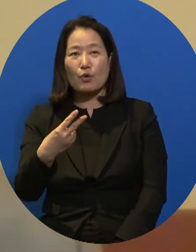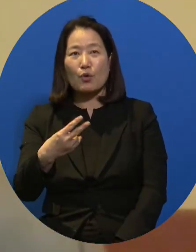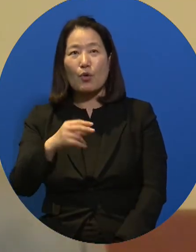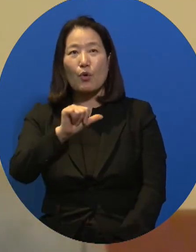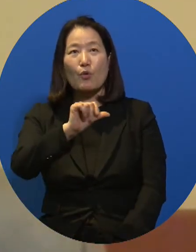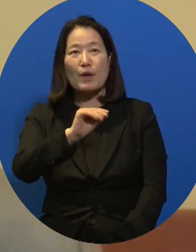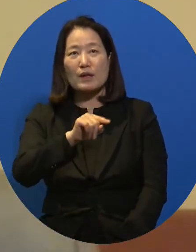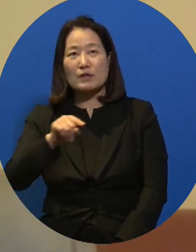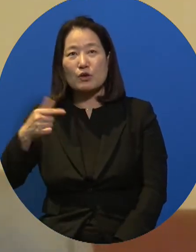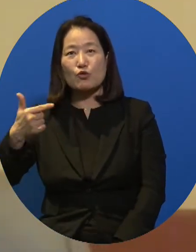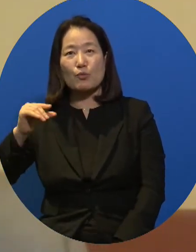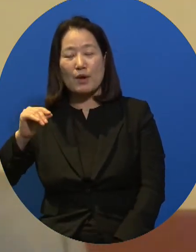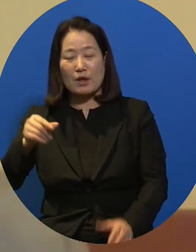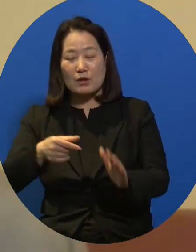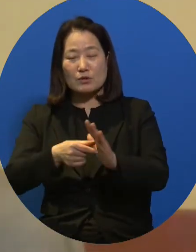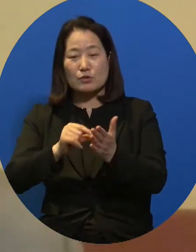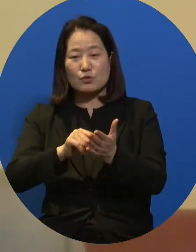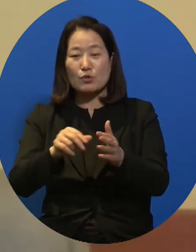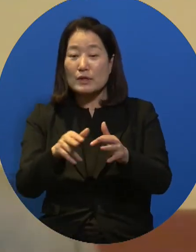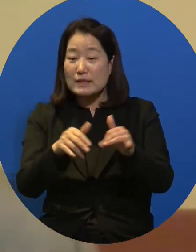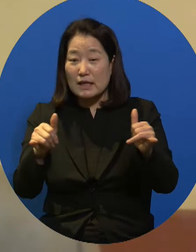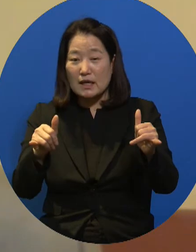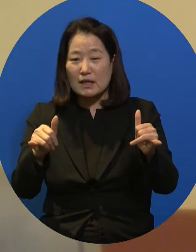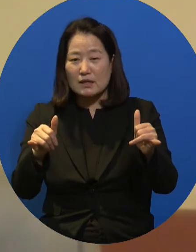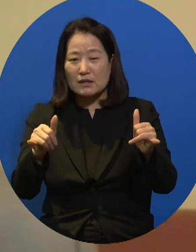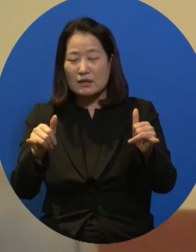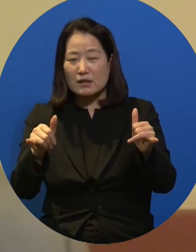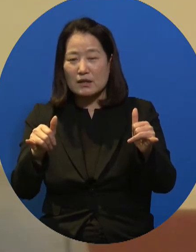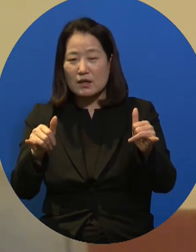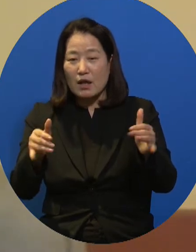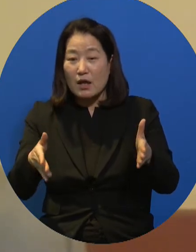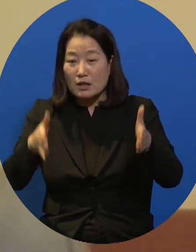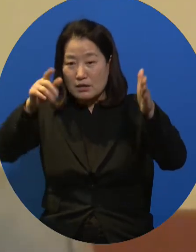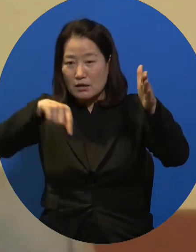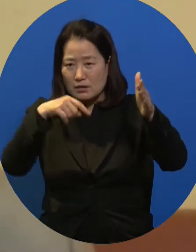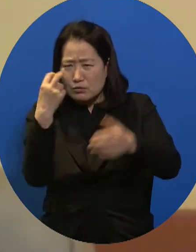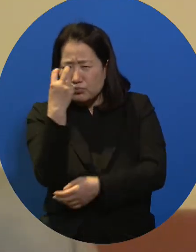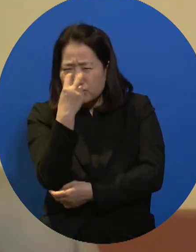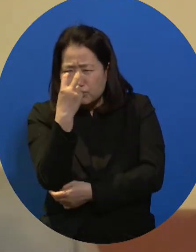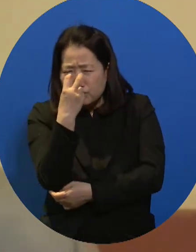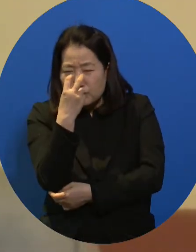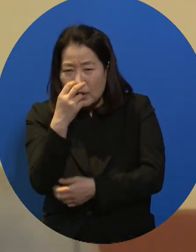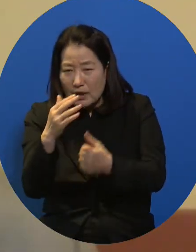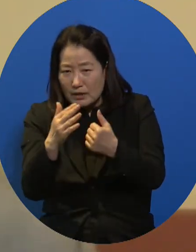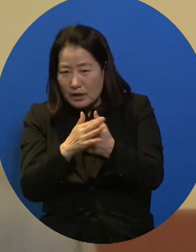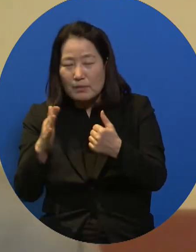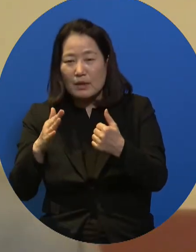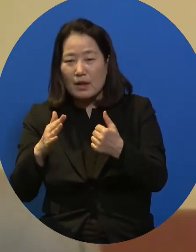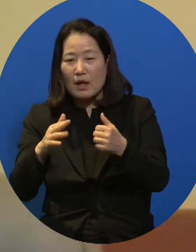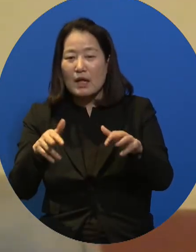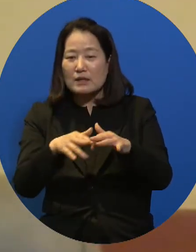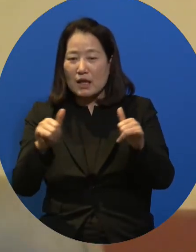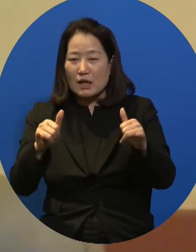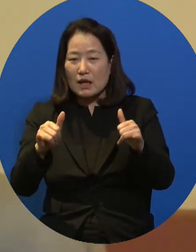정도는 계속해서 감시를 받고 있기 때문에 자신들이 온전하게